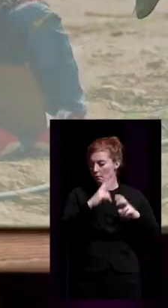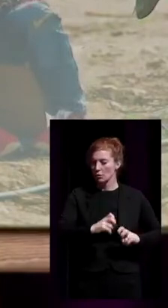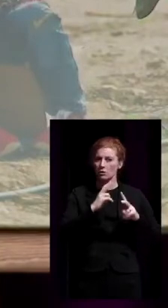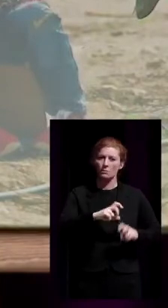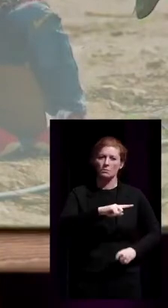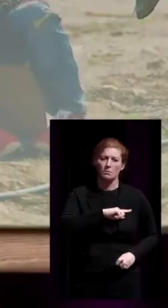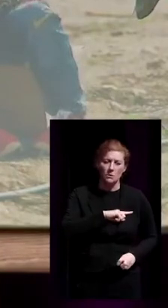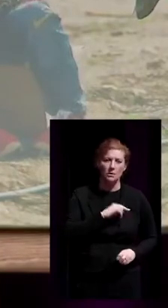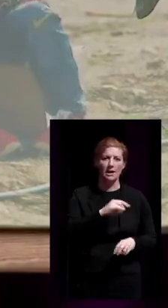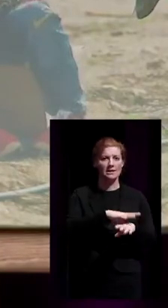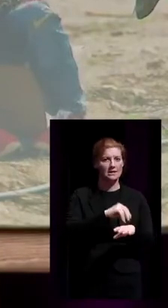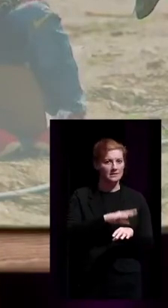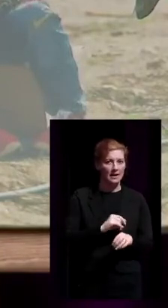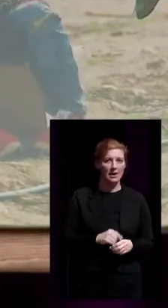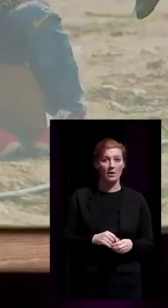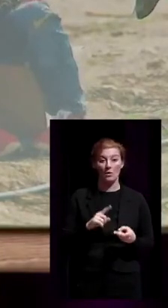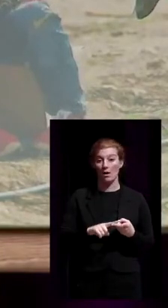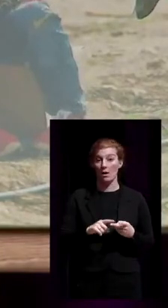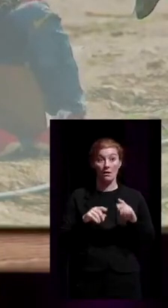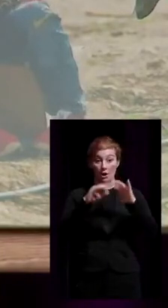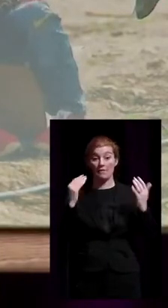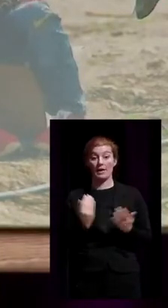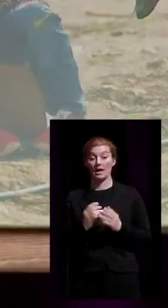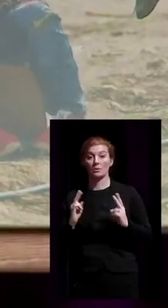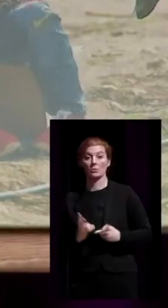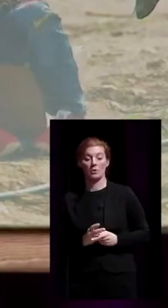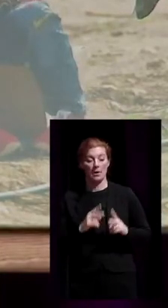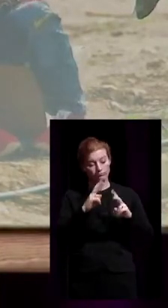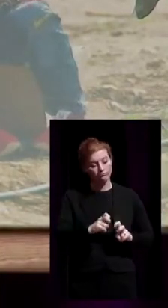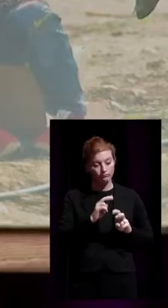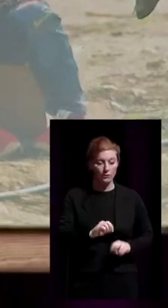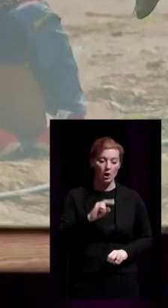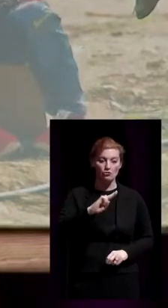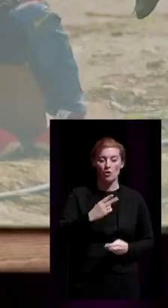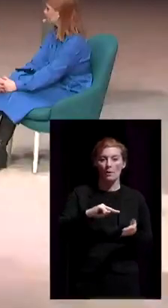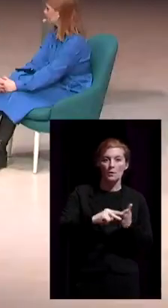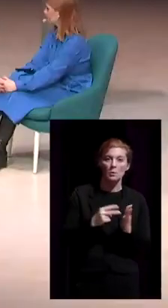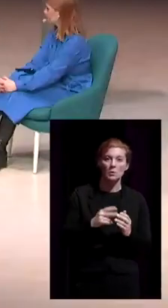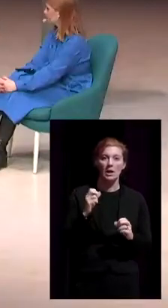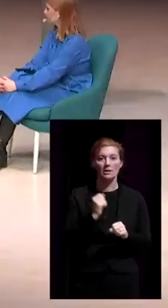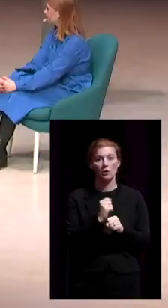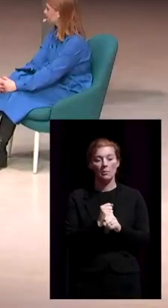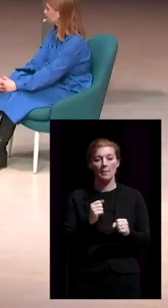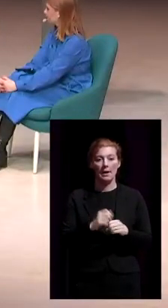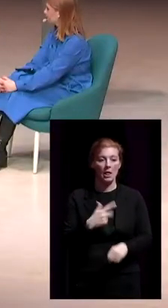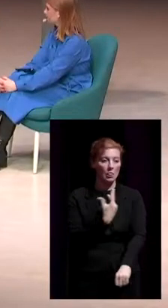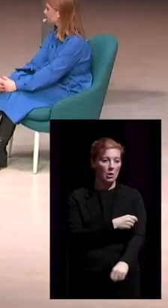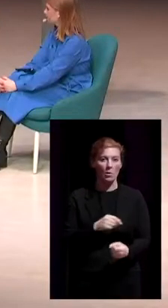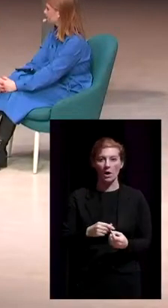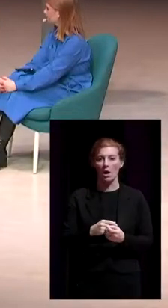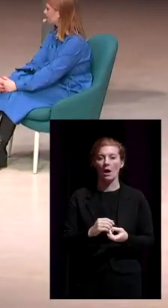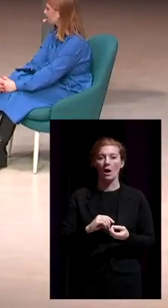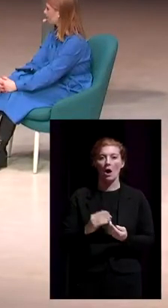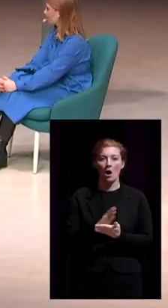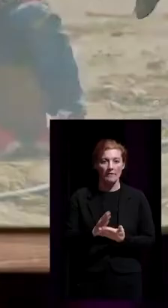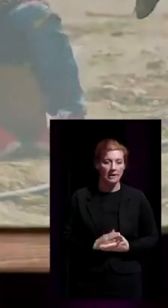världen, där man tar fram nya metoder, allt ifrån droganvändning till hur man ska jobba med barn i utsatta familjer och utsatta områden med mera,